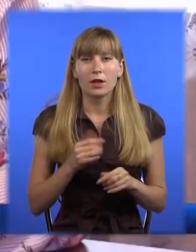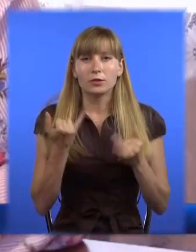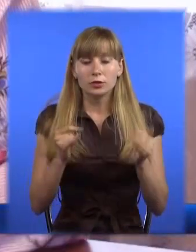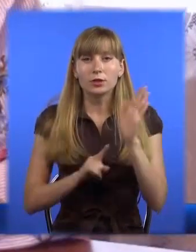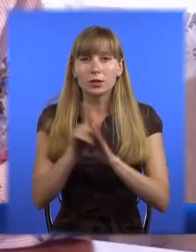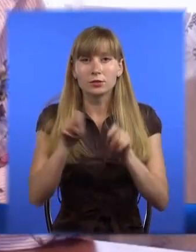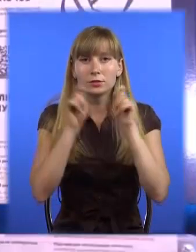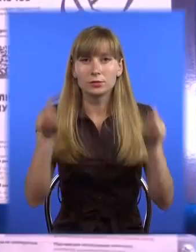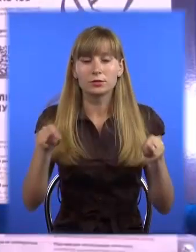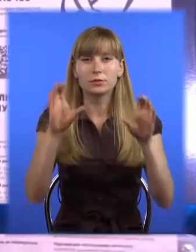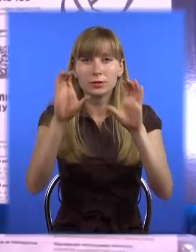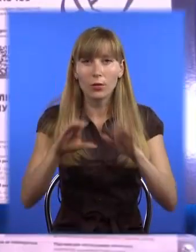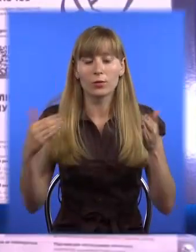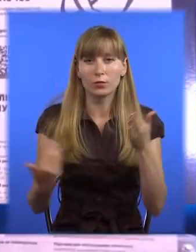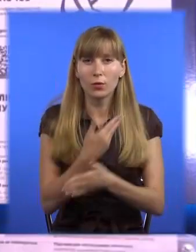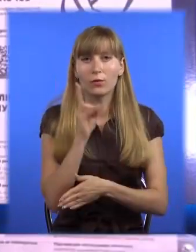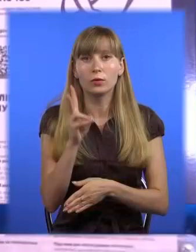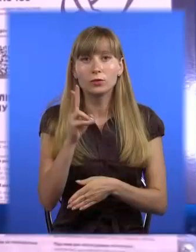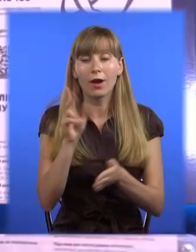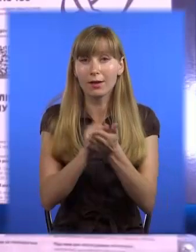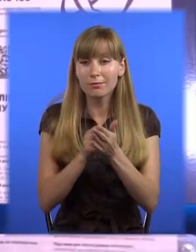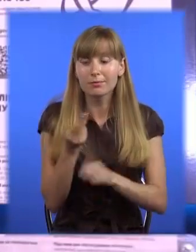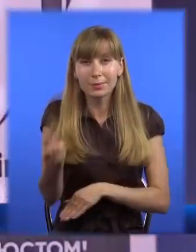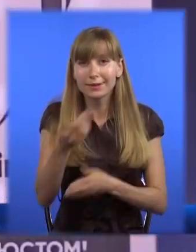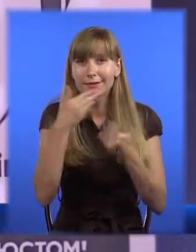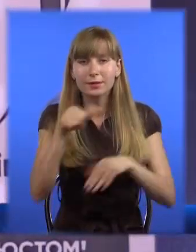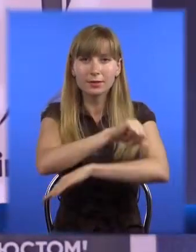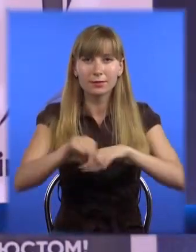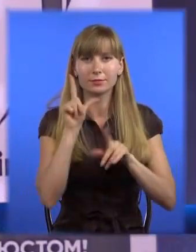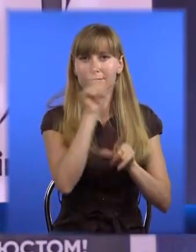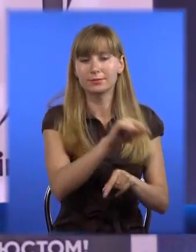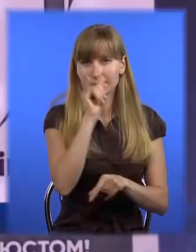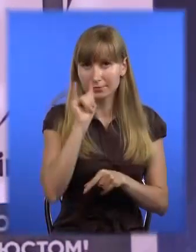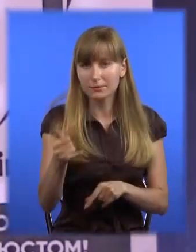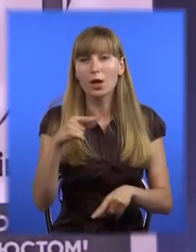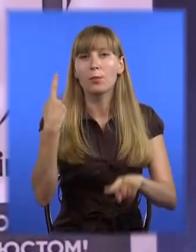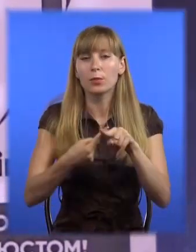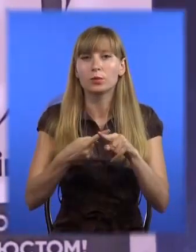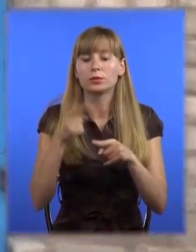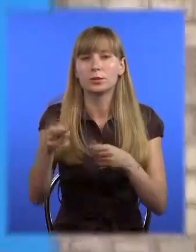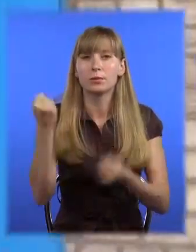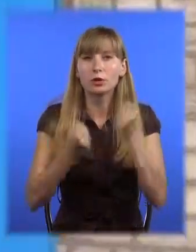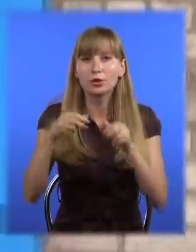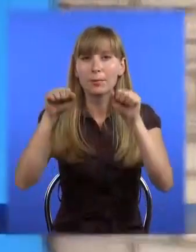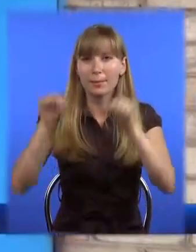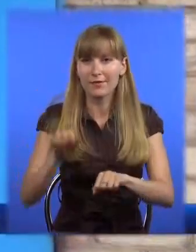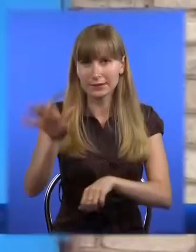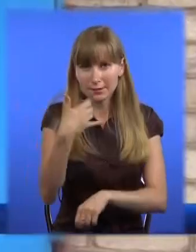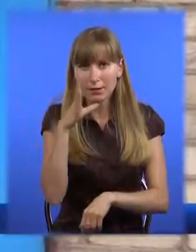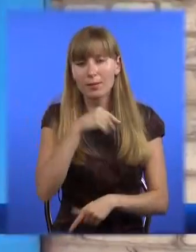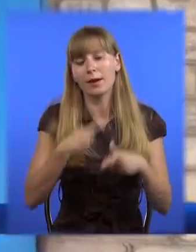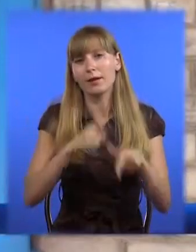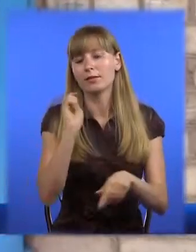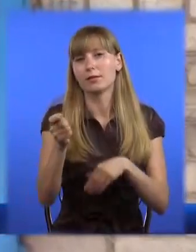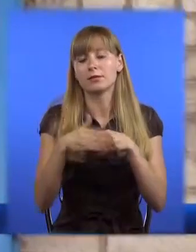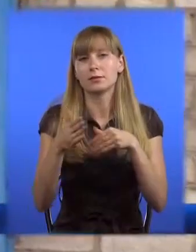неплатники аліментів не можуть виїжджати за кордон. Окрім того, їх можуть позбавити водійського посвідчення і змусити виконувати